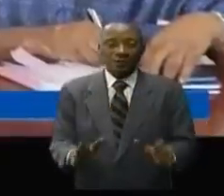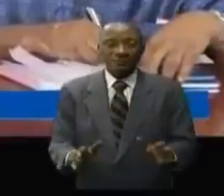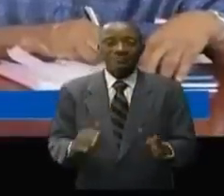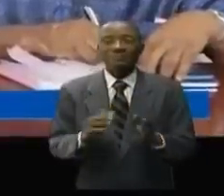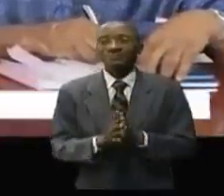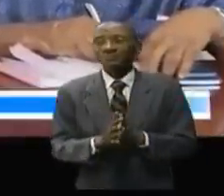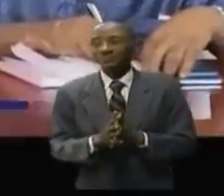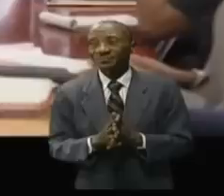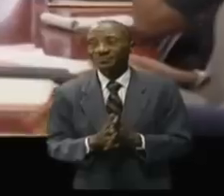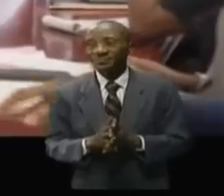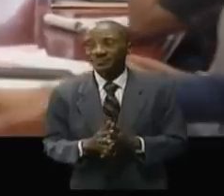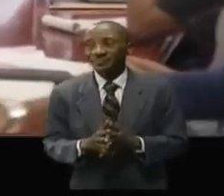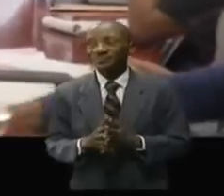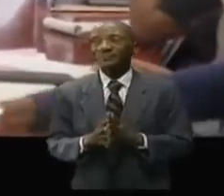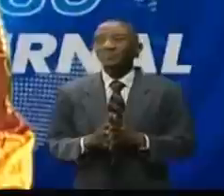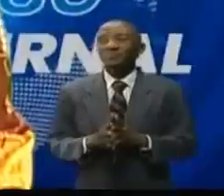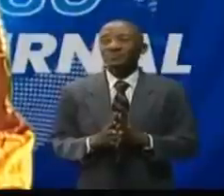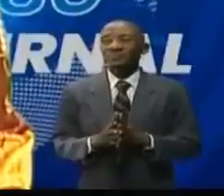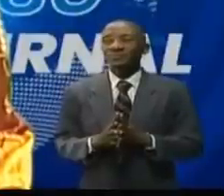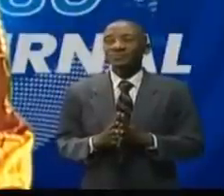gouvernements tiennent à donner aux Congolais.